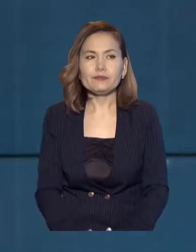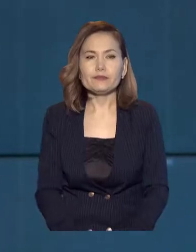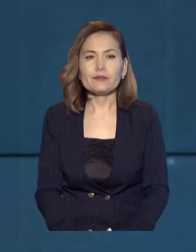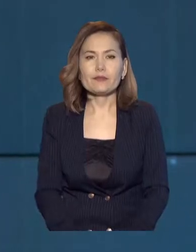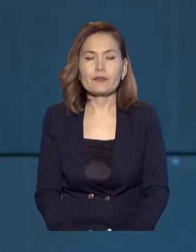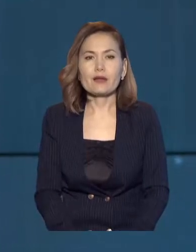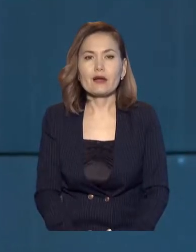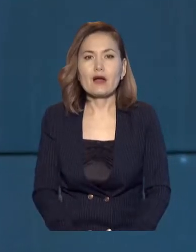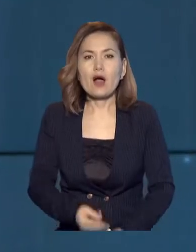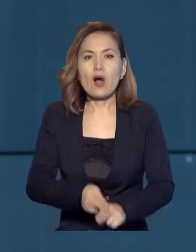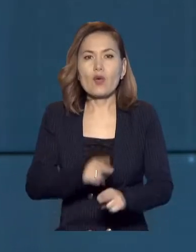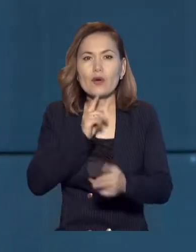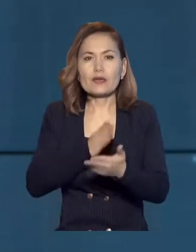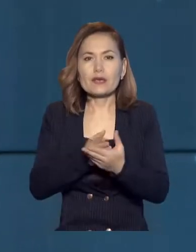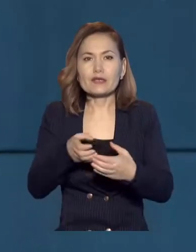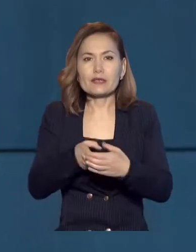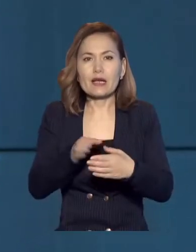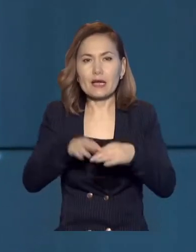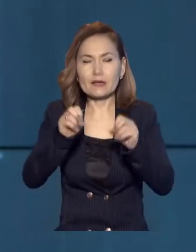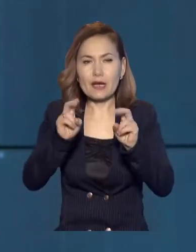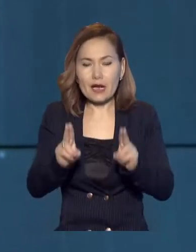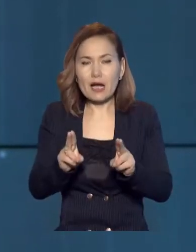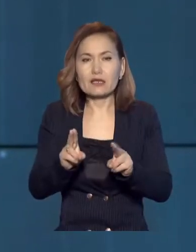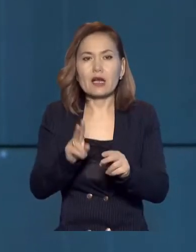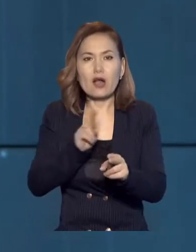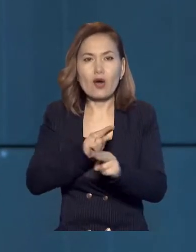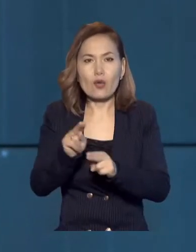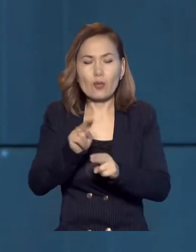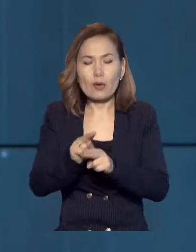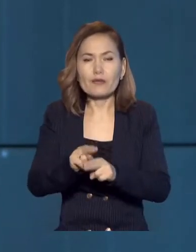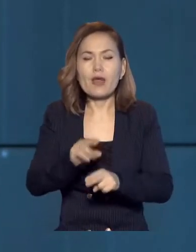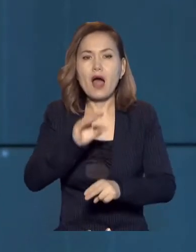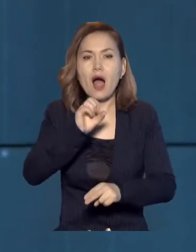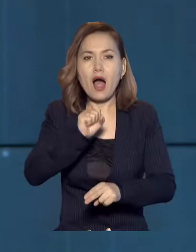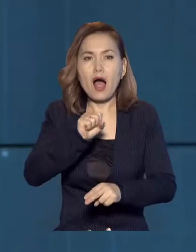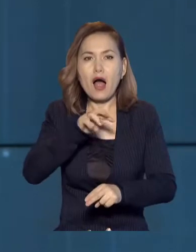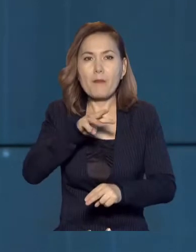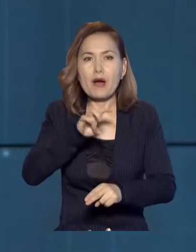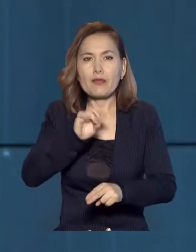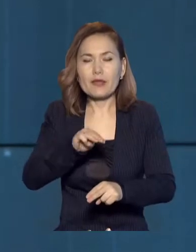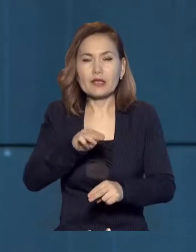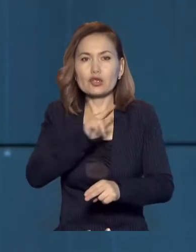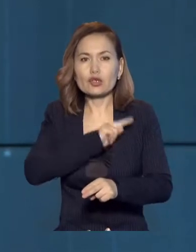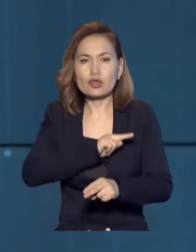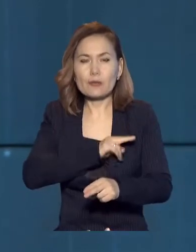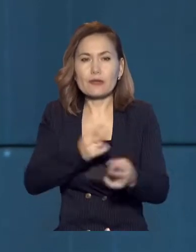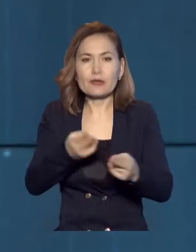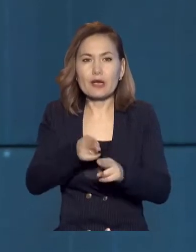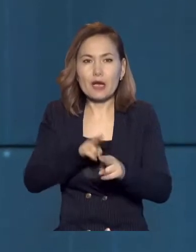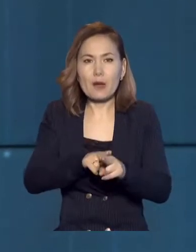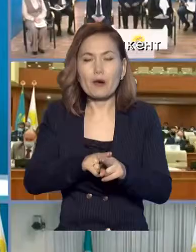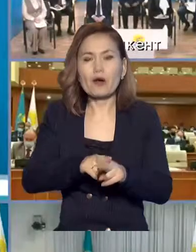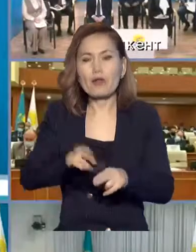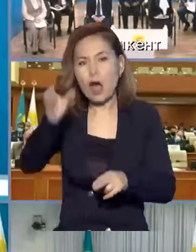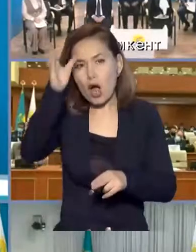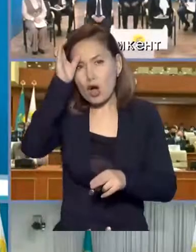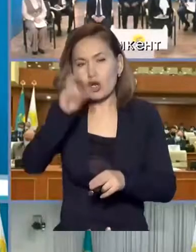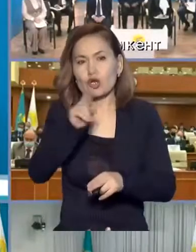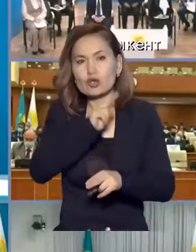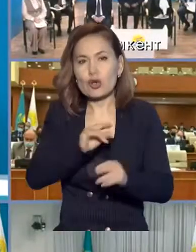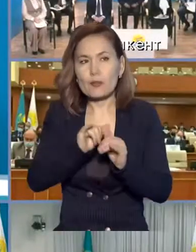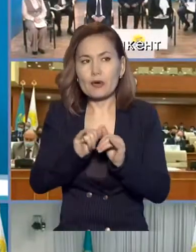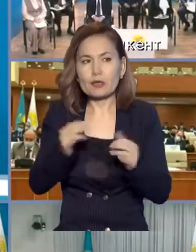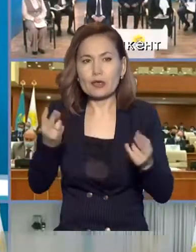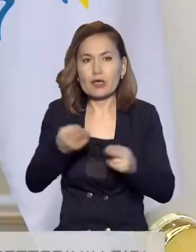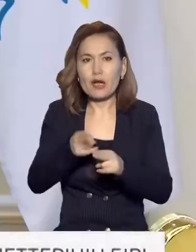Саяси кадрларды даярлау аманаттың кезекті міндеттерінің бірі. Бұған дейін жұмыс атқарып келген Саяси менеджмент академиясының жұмысын жандандыру